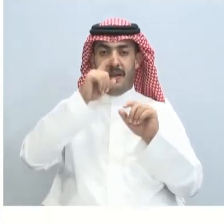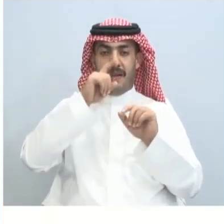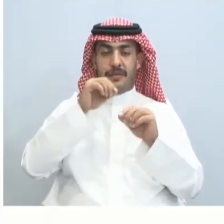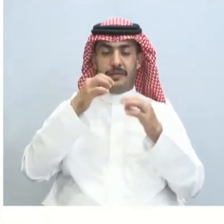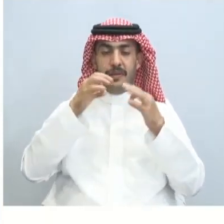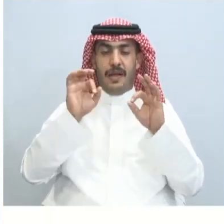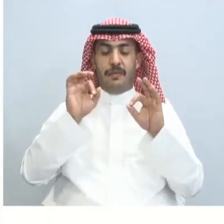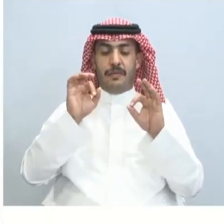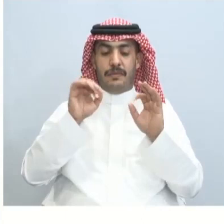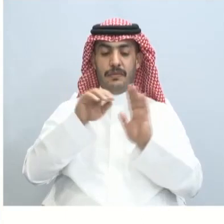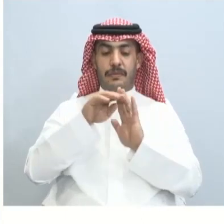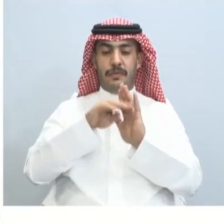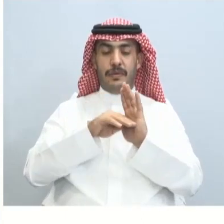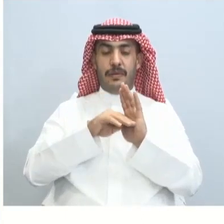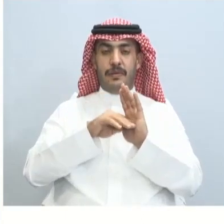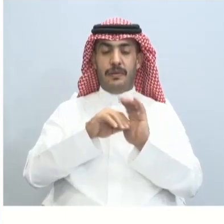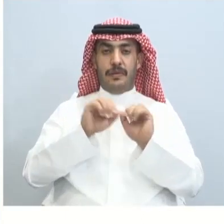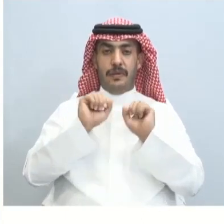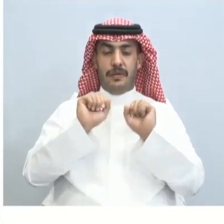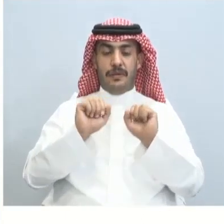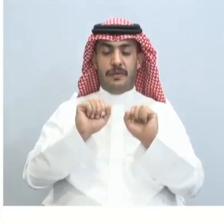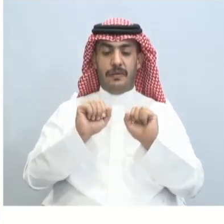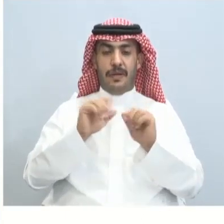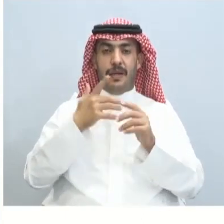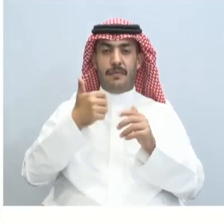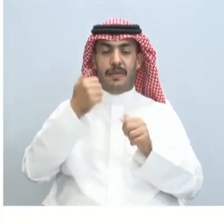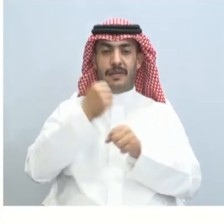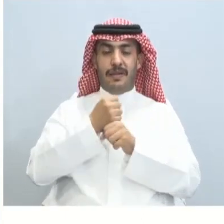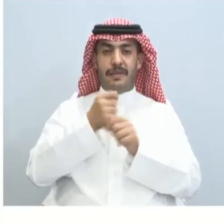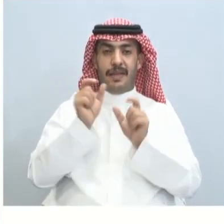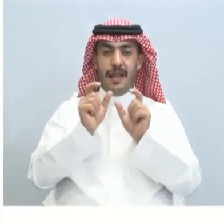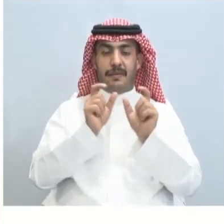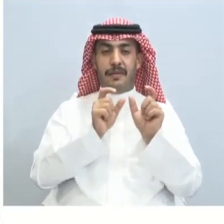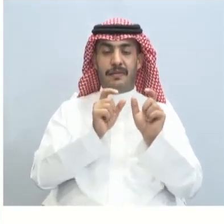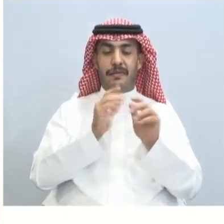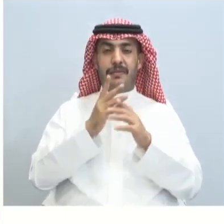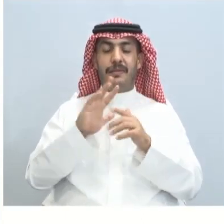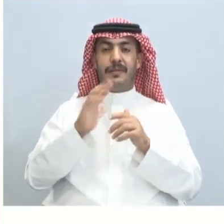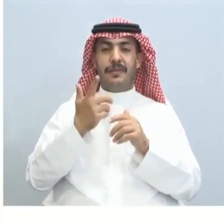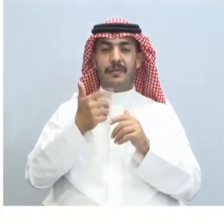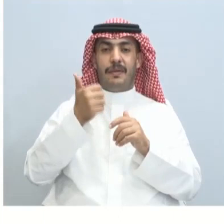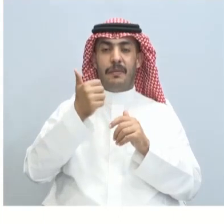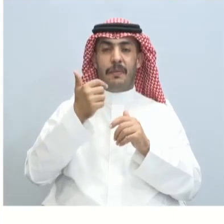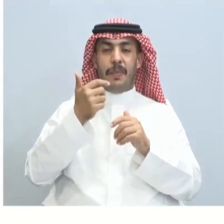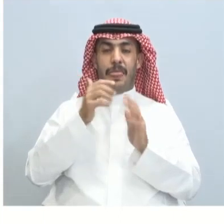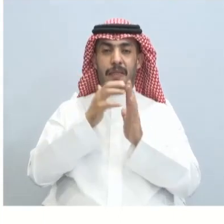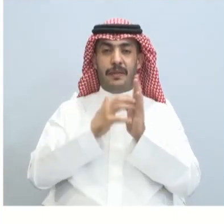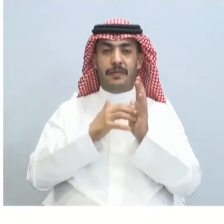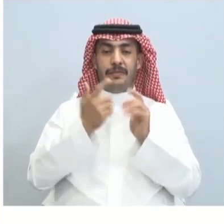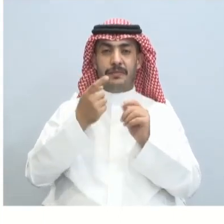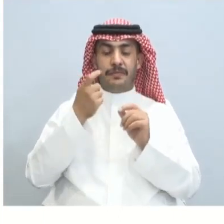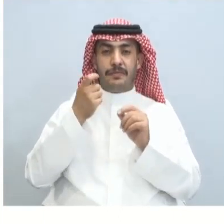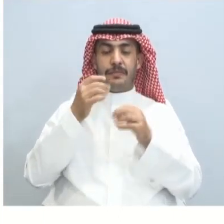الموضوع وجوانبه وايضا كيف يستخدم الكلمات كيف يستخدم العبارات الجمل